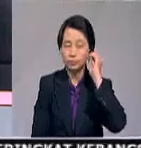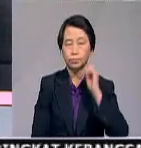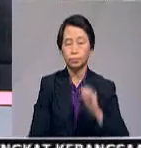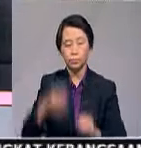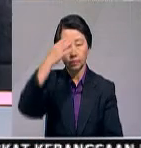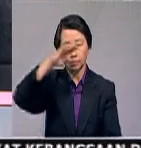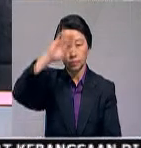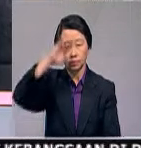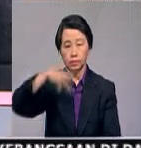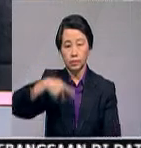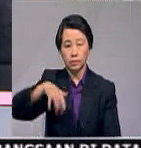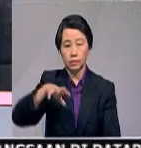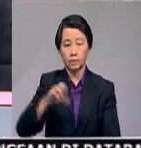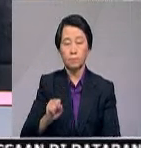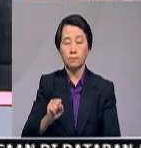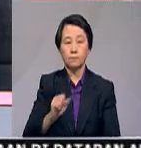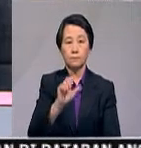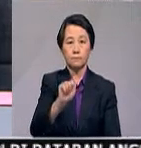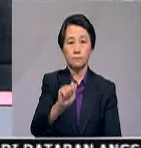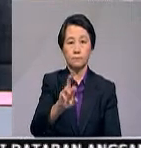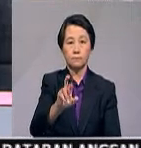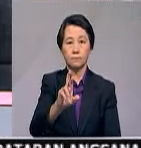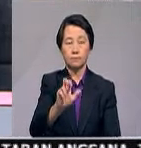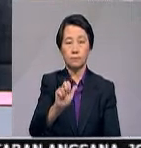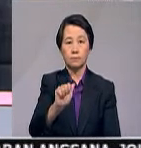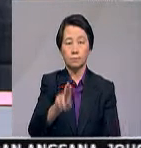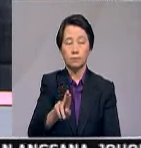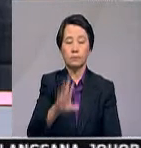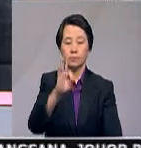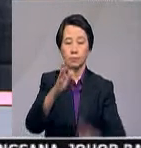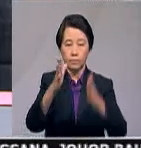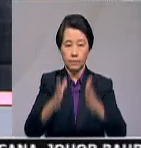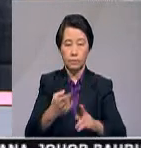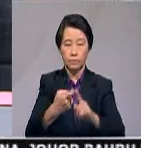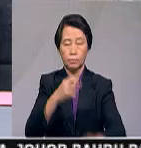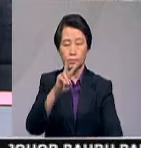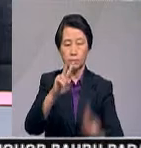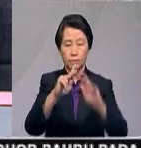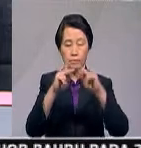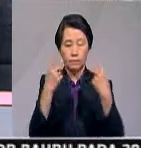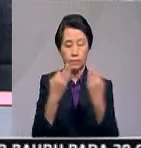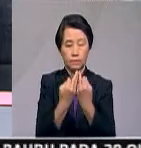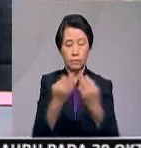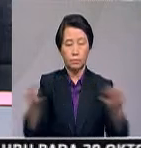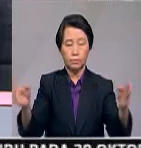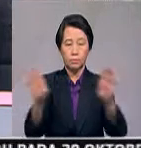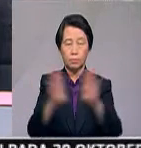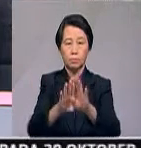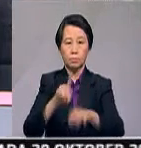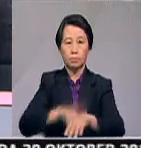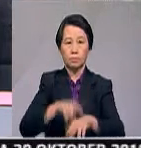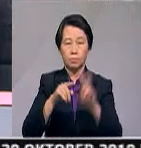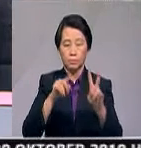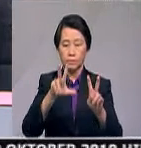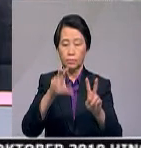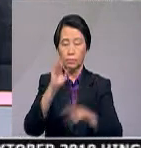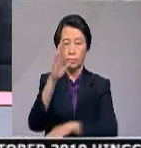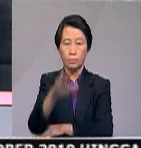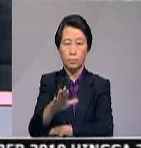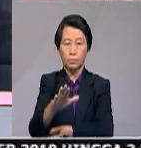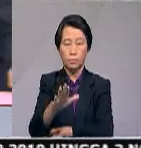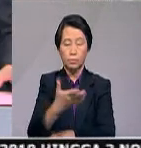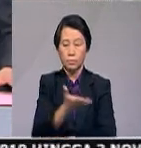Di Perlis, PPS Dewan Sivik Arau yang menempatkan 9 penduduk daripada dua keluarga turut ditutup sepenuhnya pukul 2.30 petang